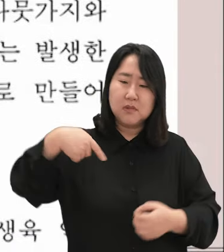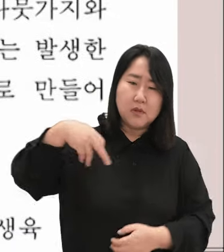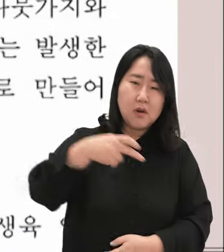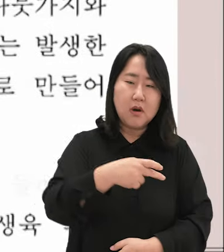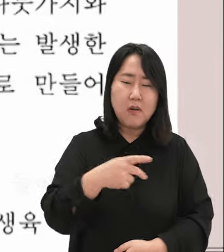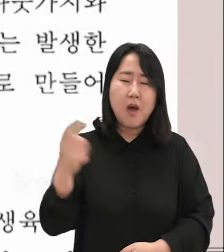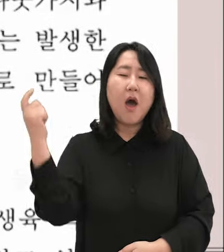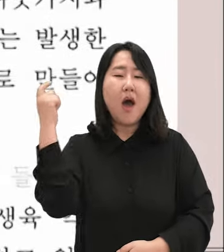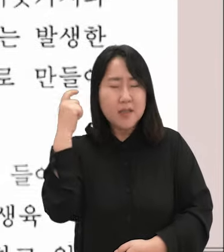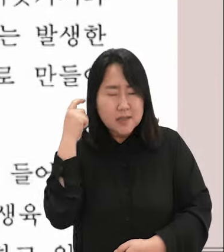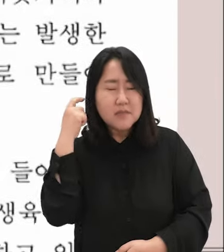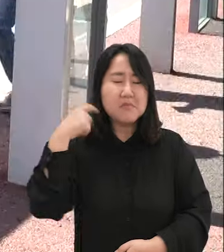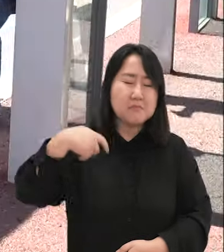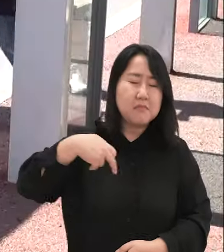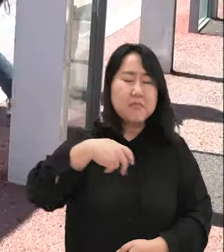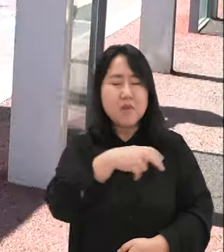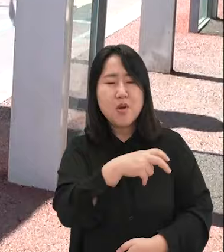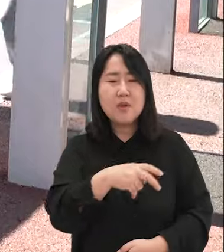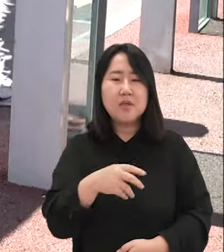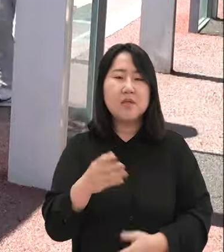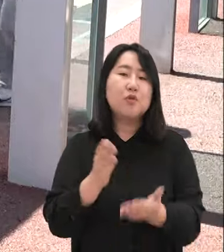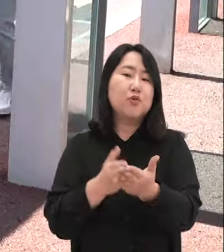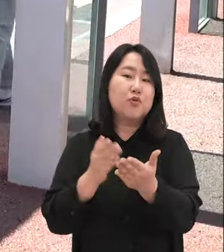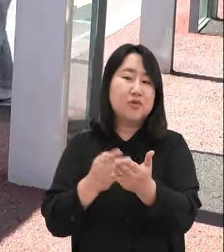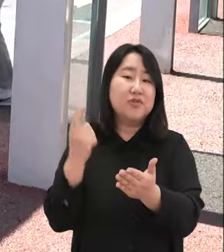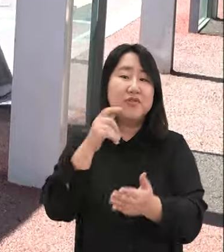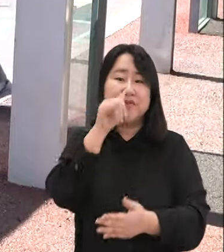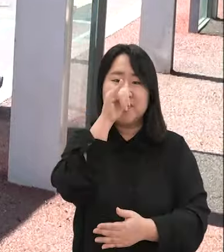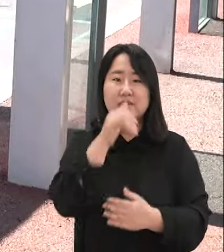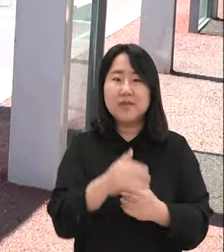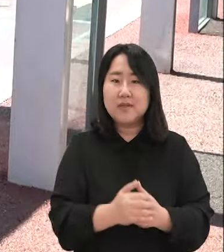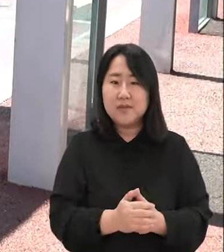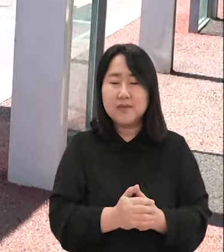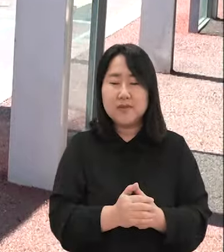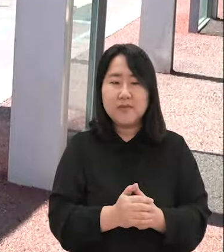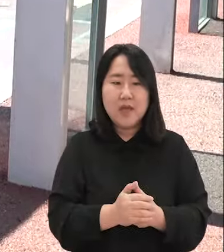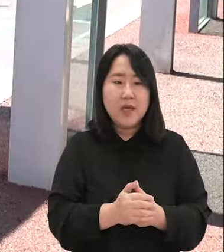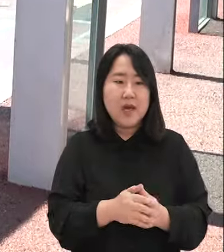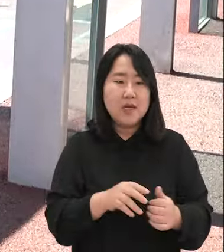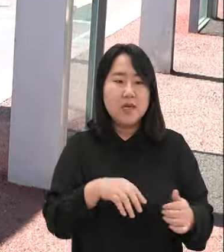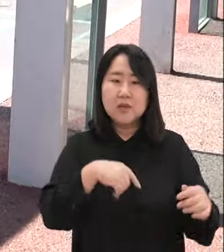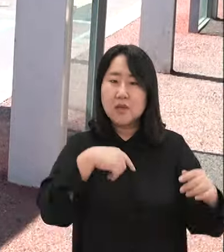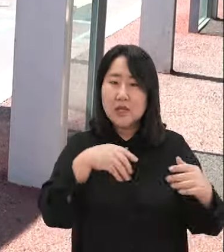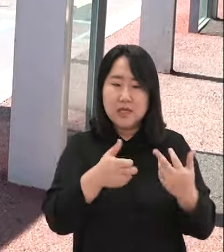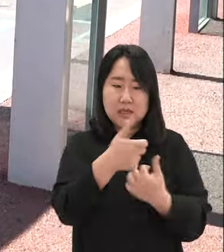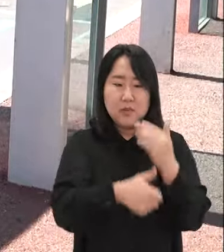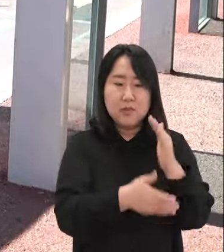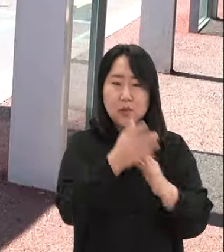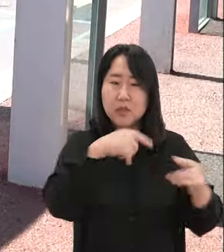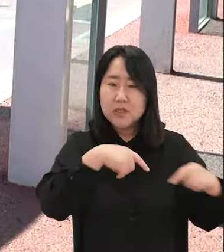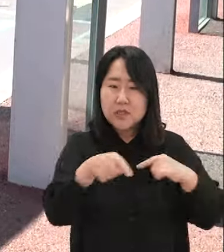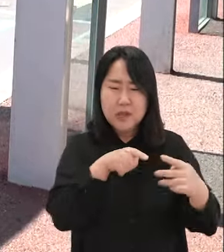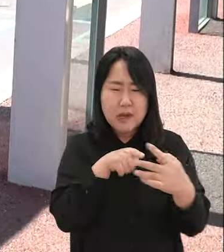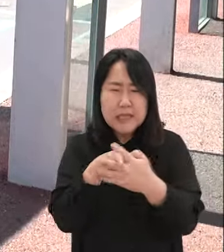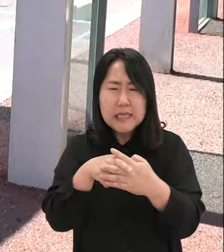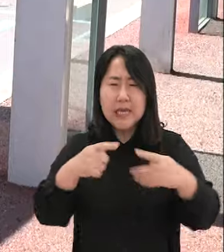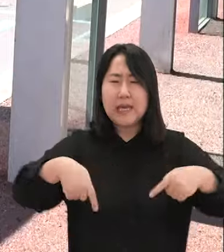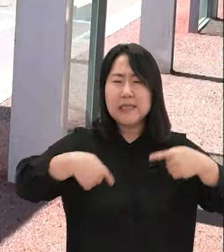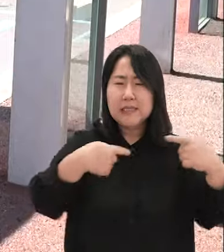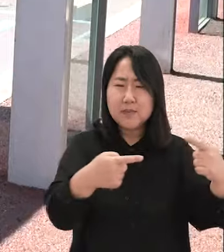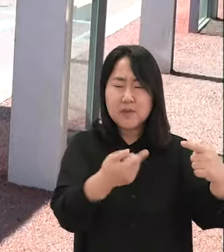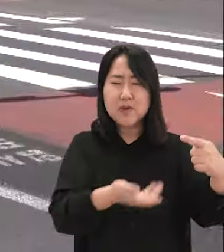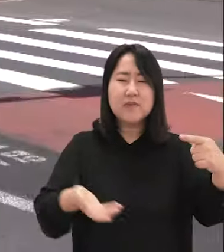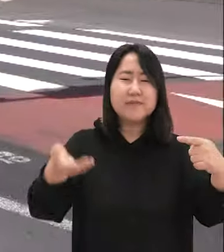걸으면서 누구나 쉽고 편하게 이용할 수 있는데요 시민들이 시정을 이해하고 참여를 높이는 등 많은 도움이 될